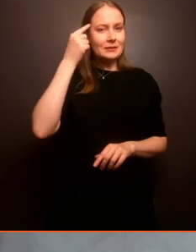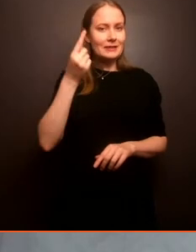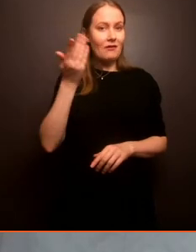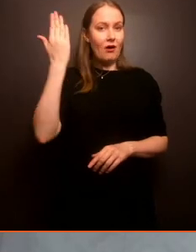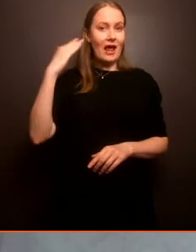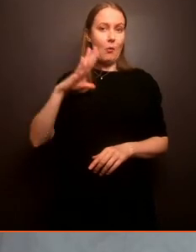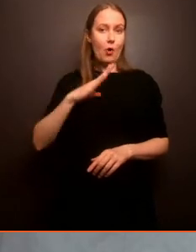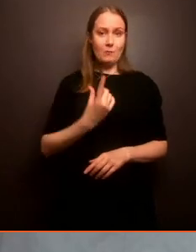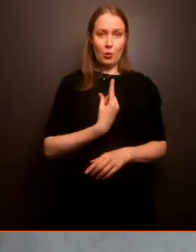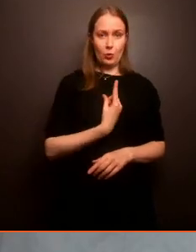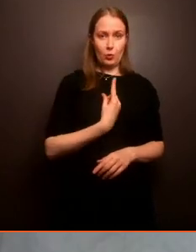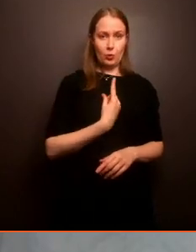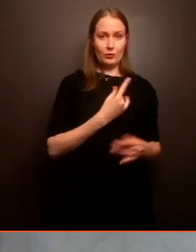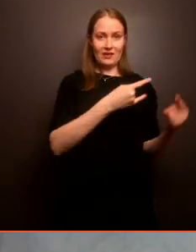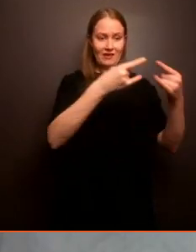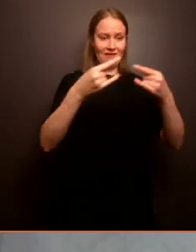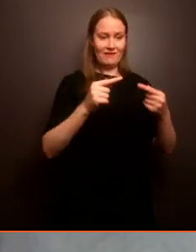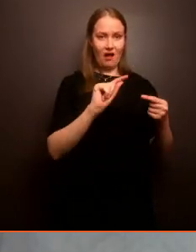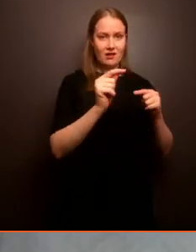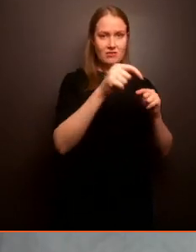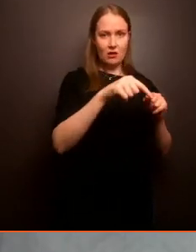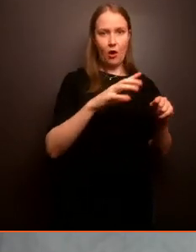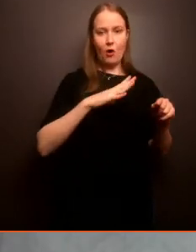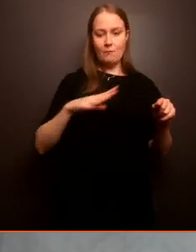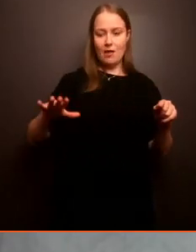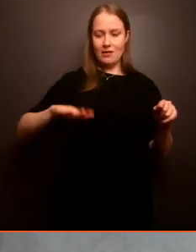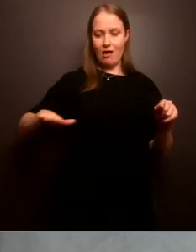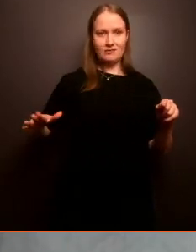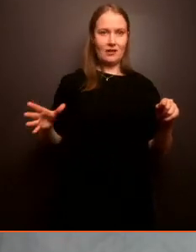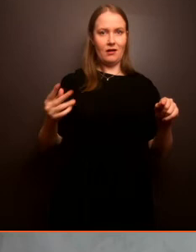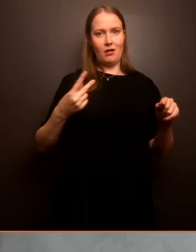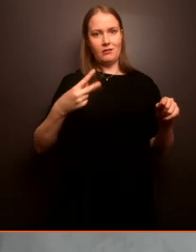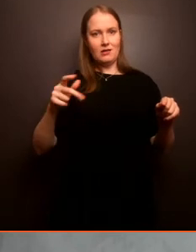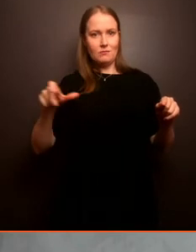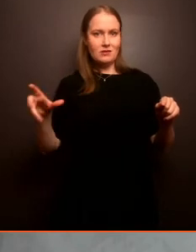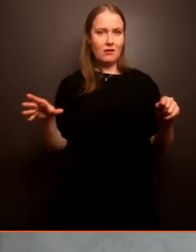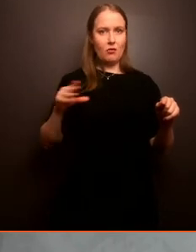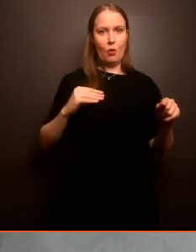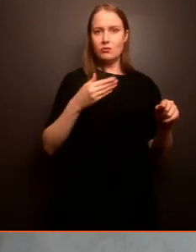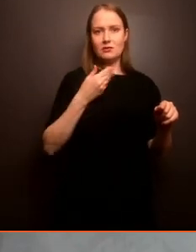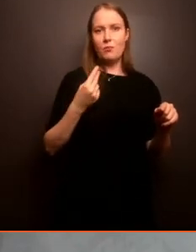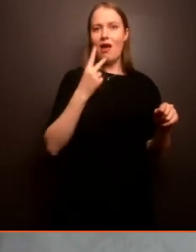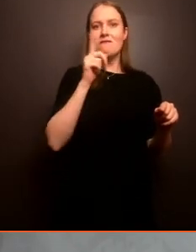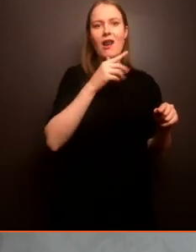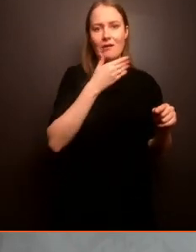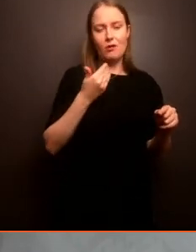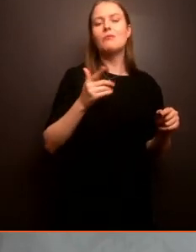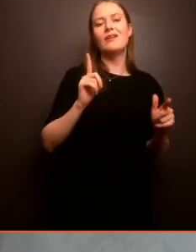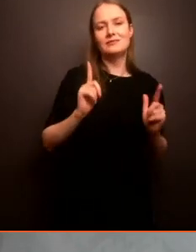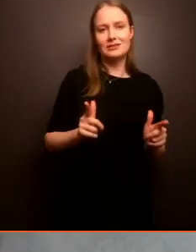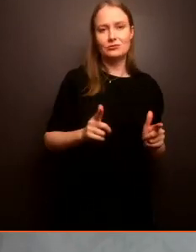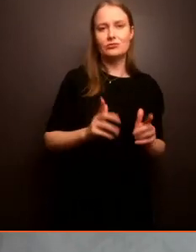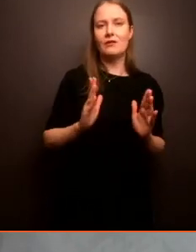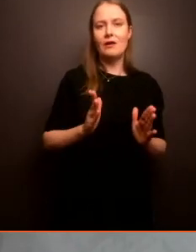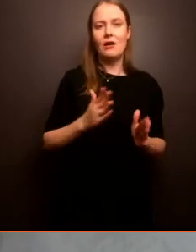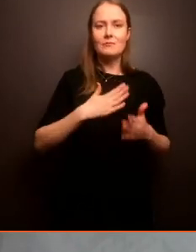üksinda ekraani taga, aga nüüd oleme mitmekesi, et siis sellele ei vaadata viltu, et ma olen sellega täiesti päri, mis mulle väga meeldis